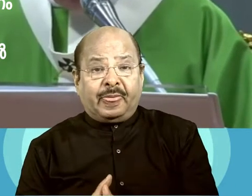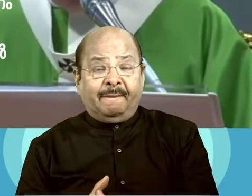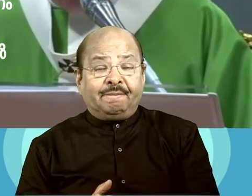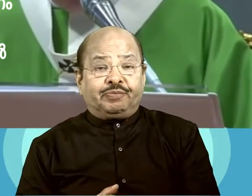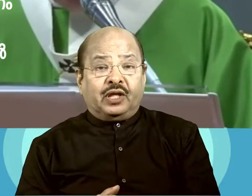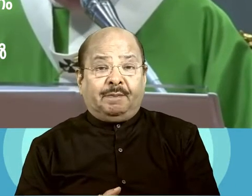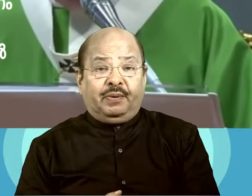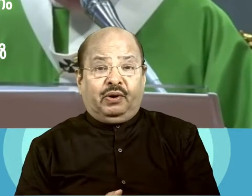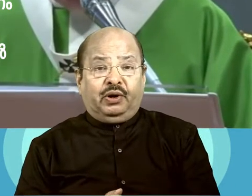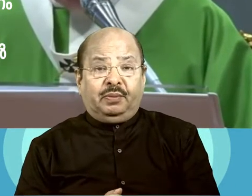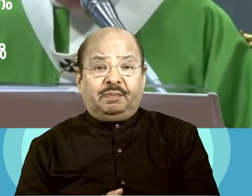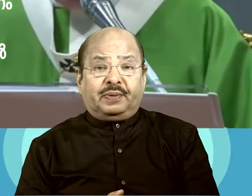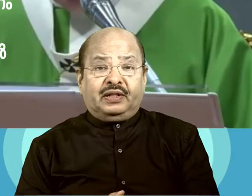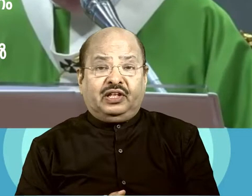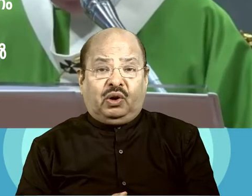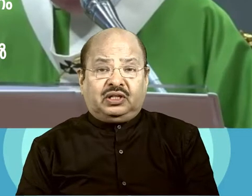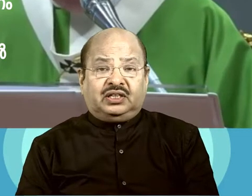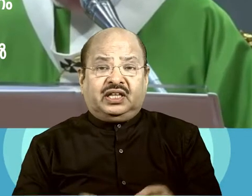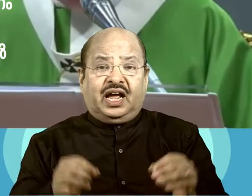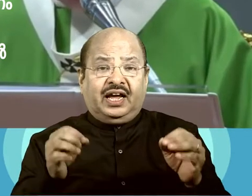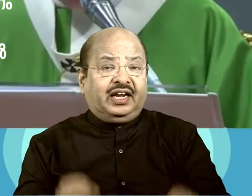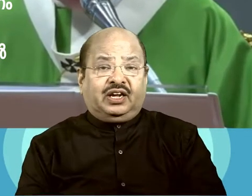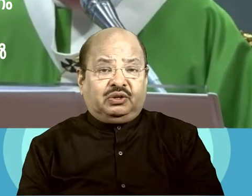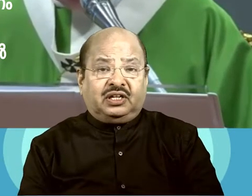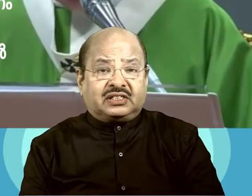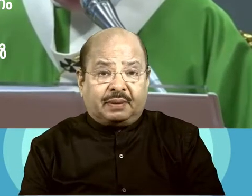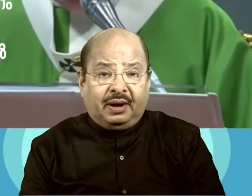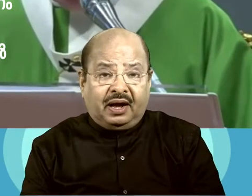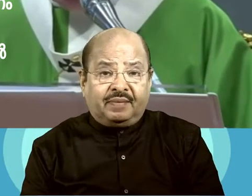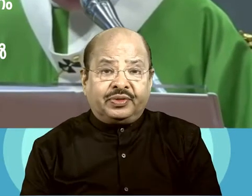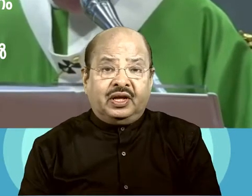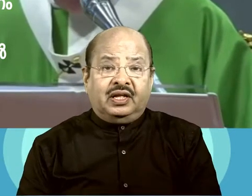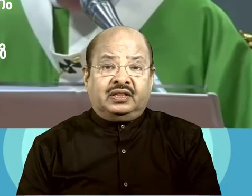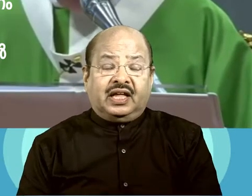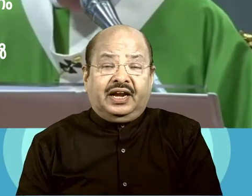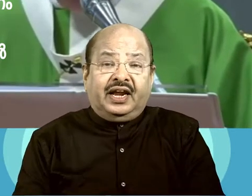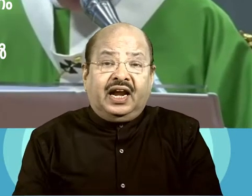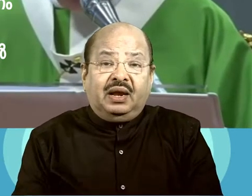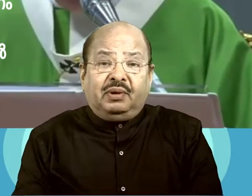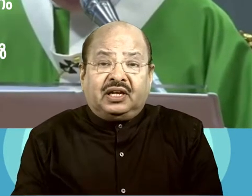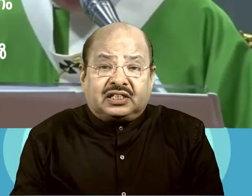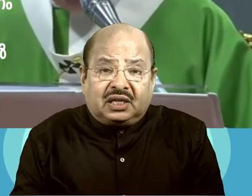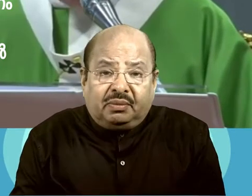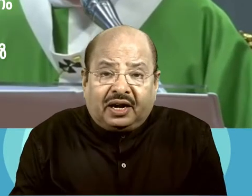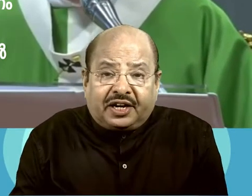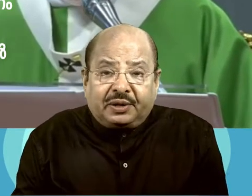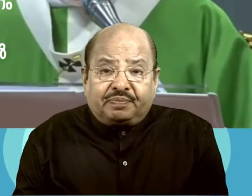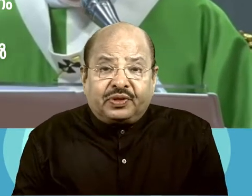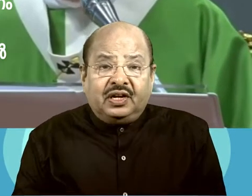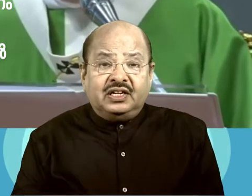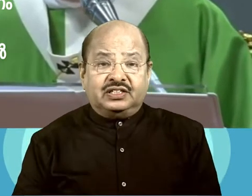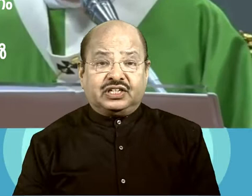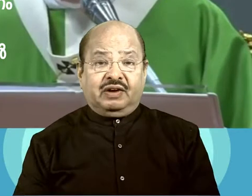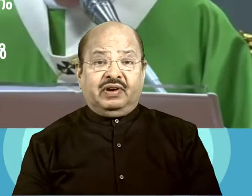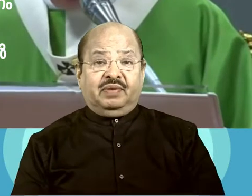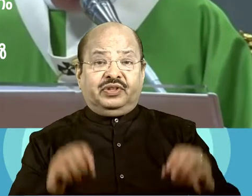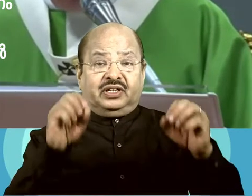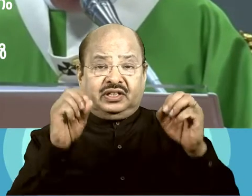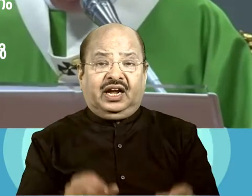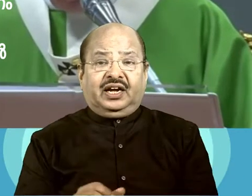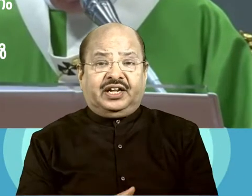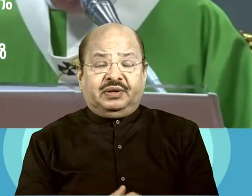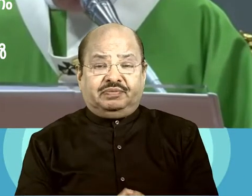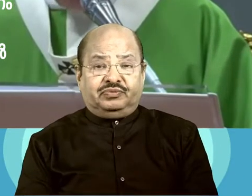ഗ്രഹിക്കണം. എപ്പോഴും പ്രതിരോധത്തിലായിരിക്കുന്ന സഭ തൻ്റെ എളിമ നഷ്ടമാക്കിയും